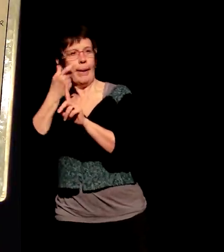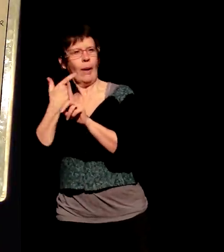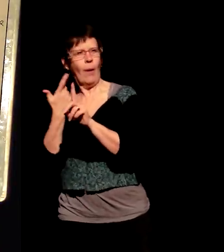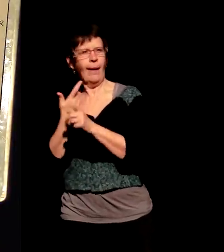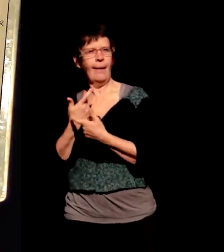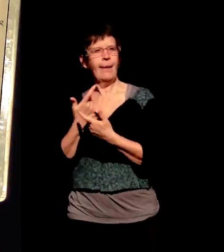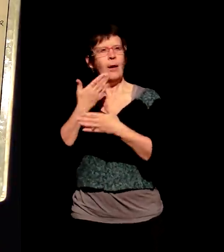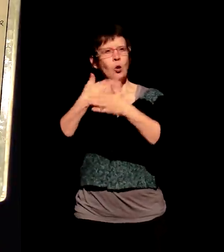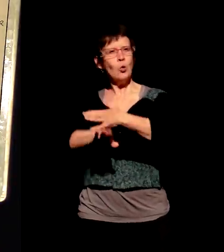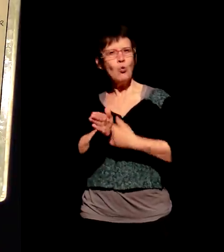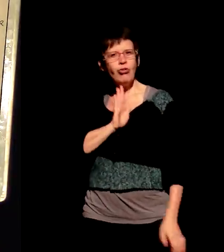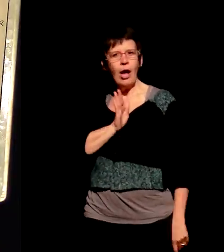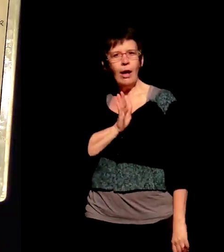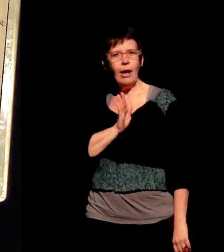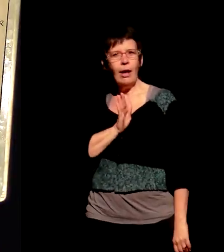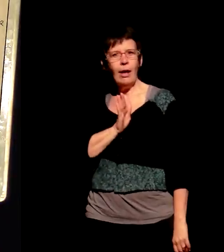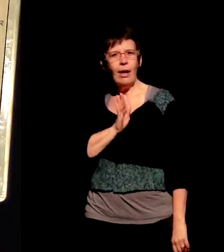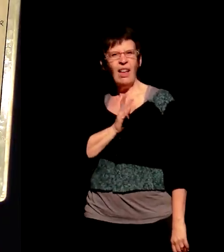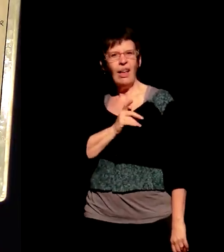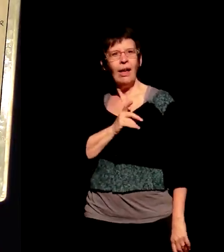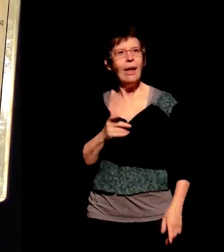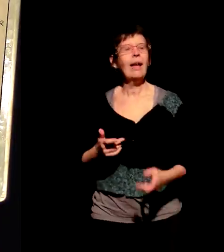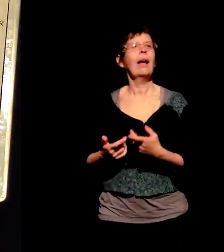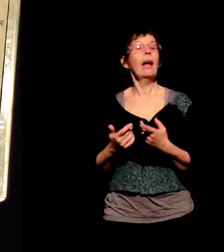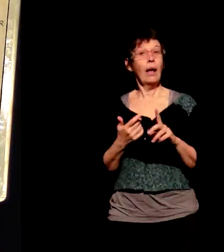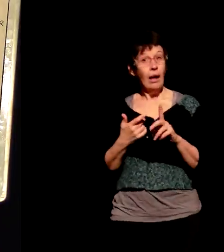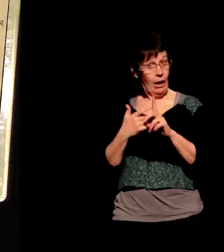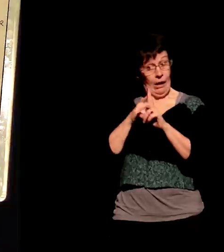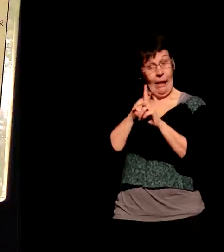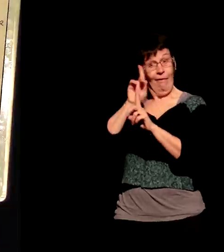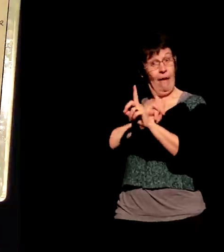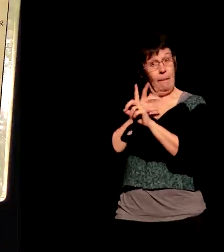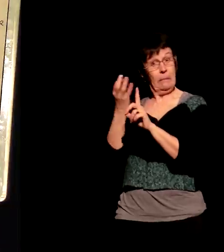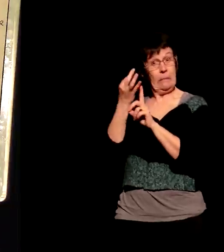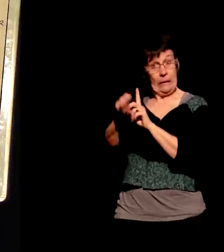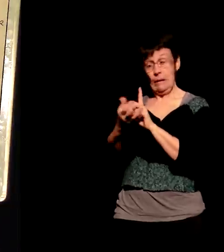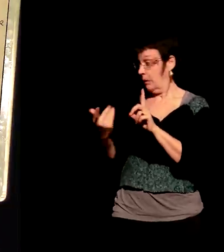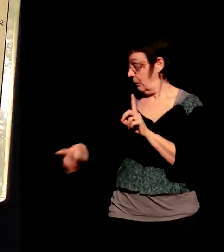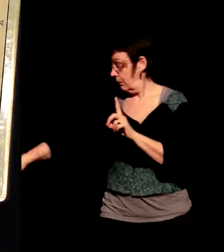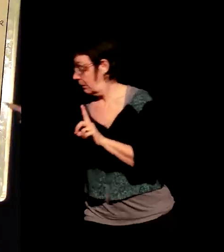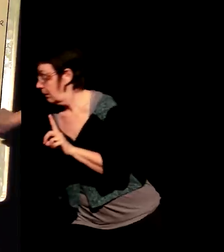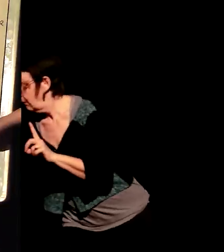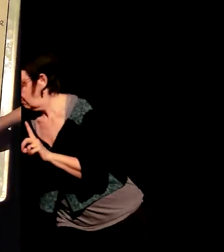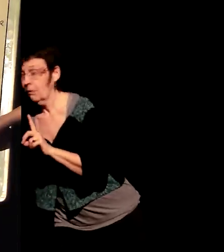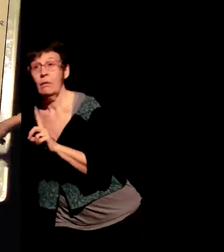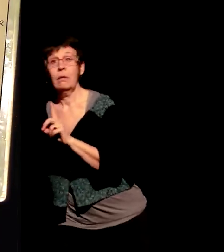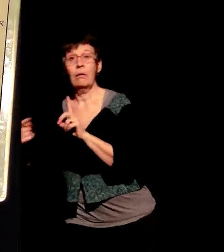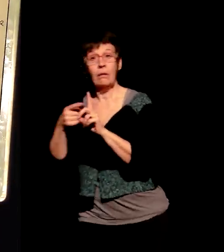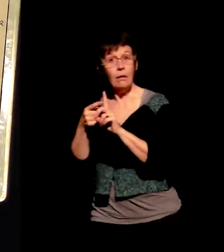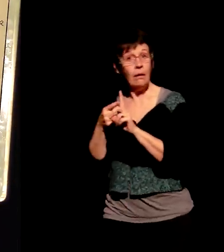Qu'est-ce que je disais ? Je disais « Elle a été attaquée pour racisme anti-blanc, heureusement elle a été acquittée. » Donc ils ne peuvent pas nous donner un nom à